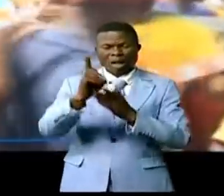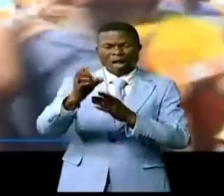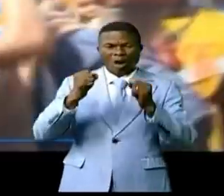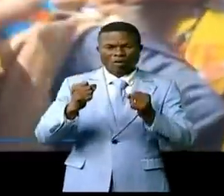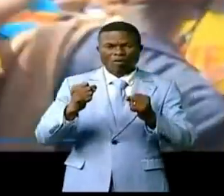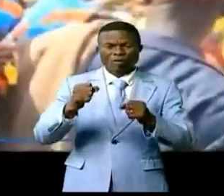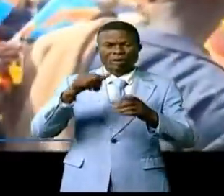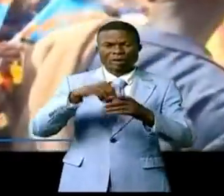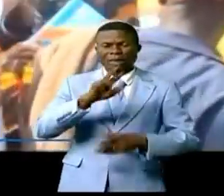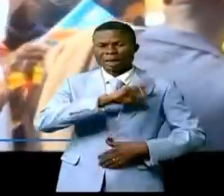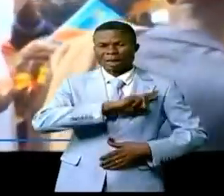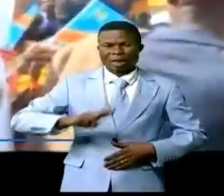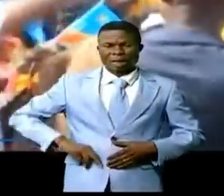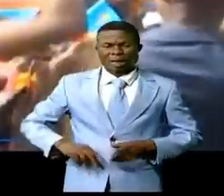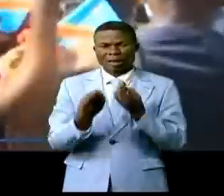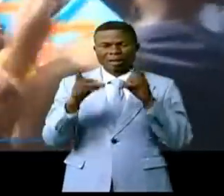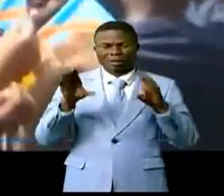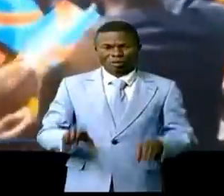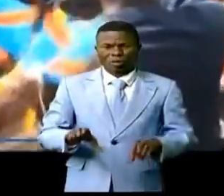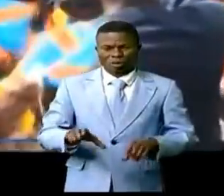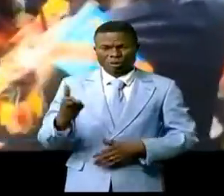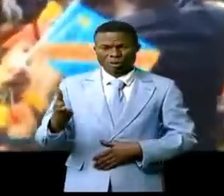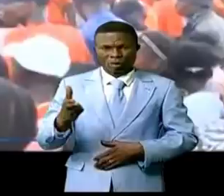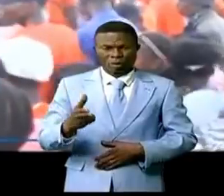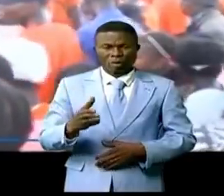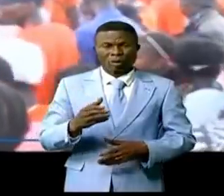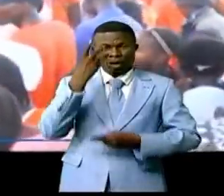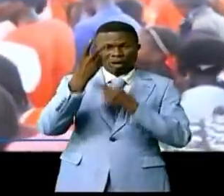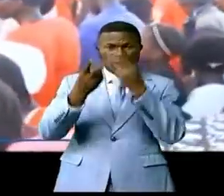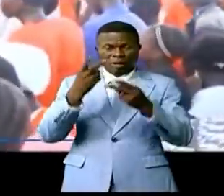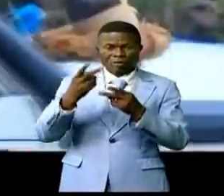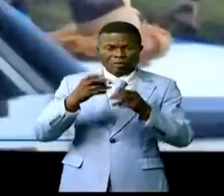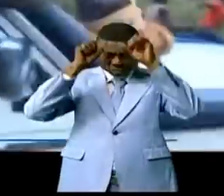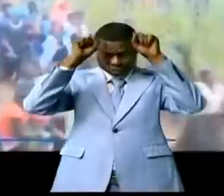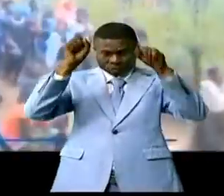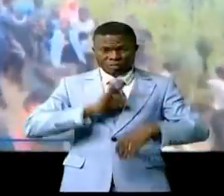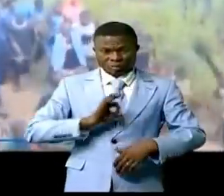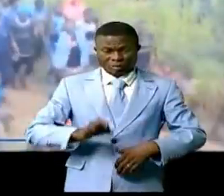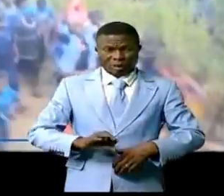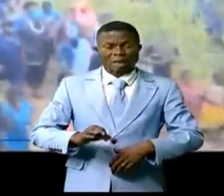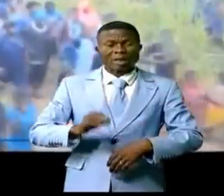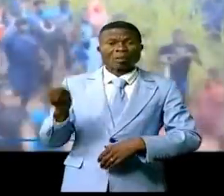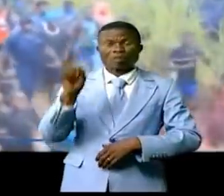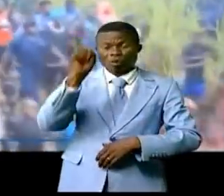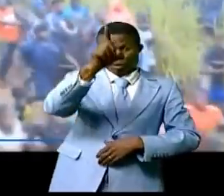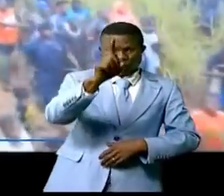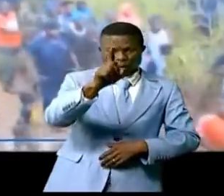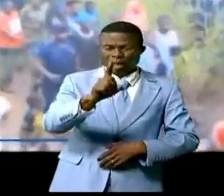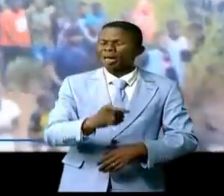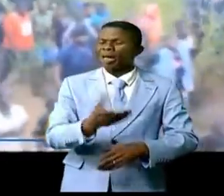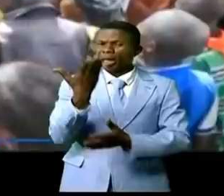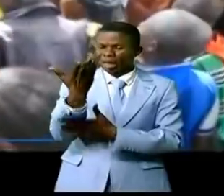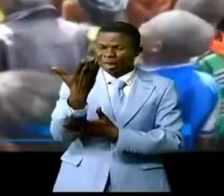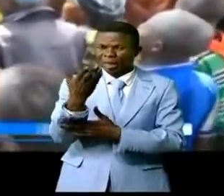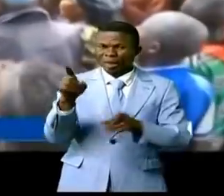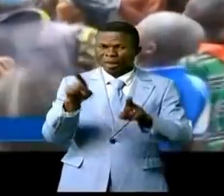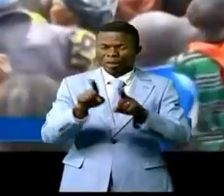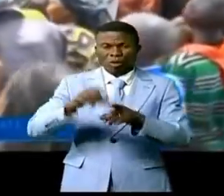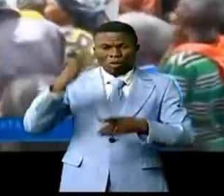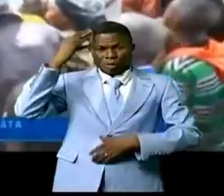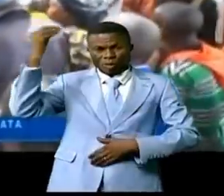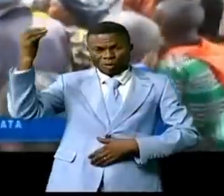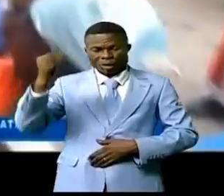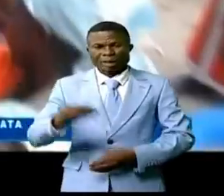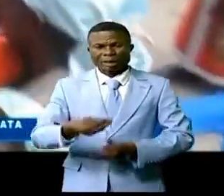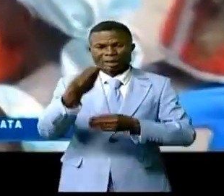de la République démocratique du Congo. La visite du président de la République dans cette partie du pays est perçue comme un espoir du